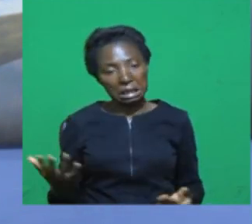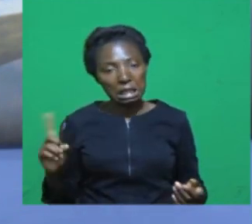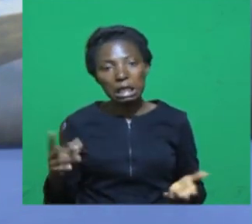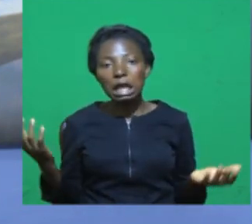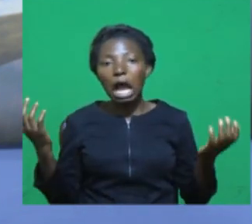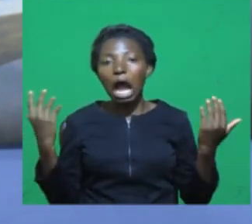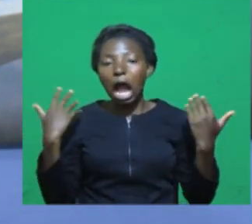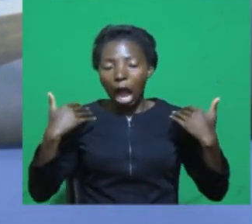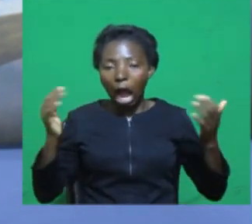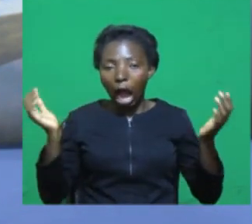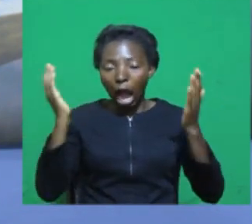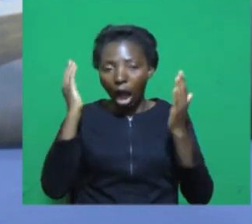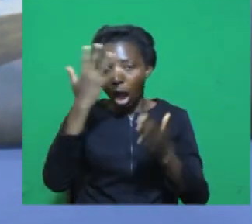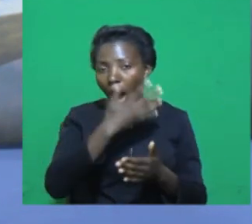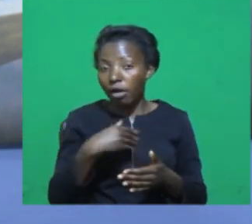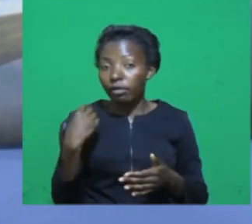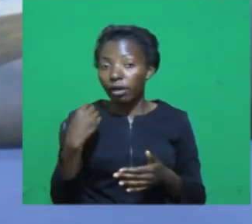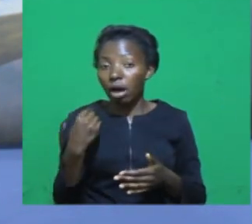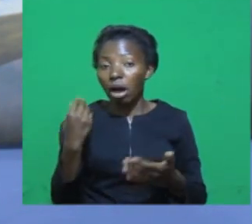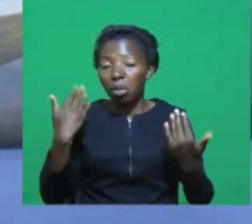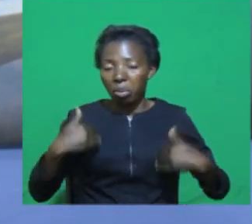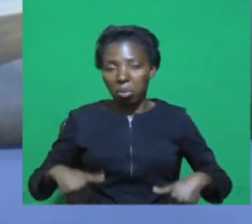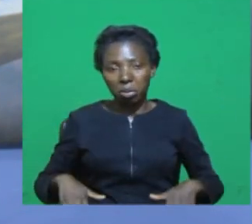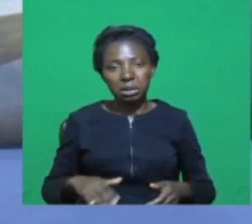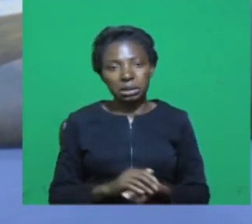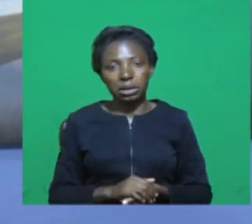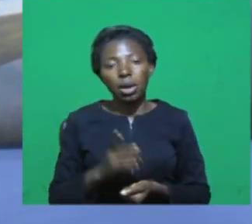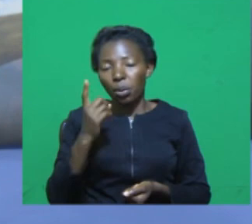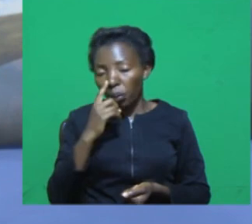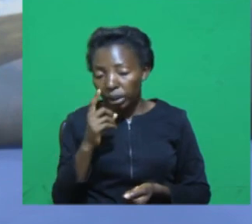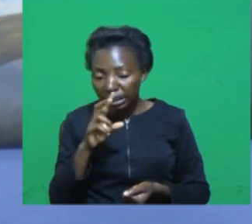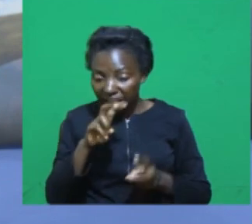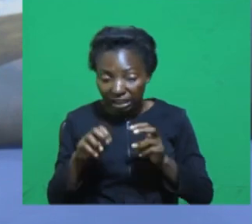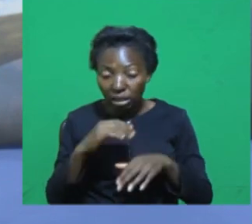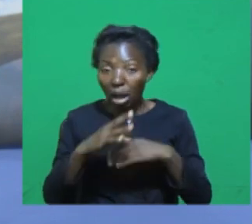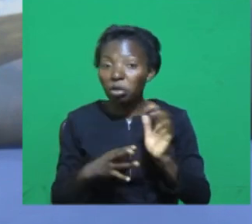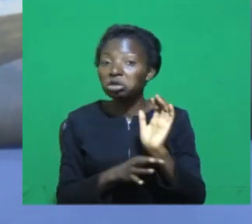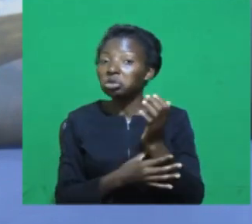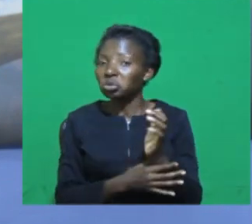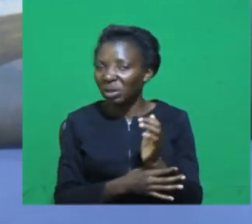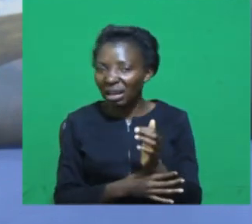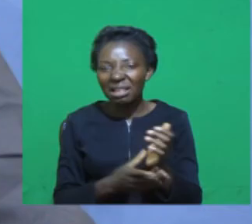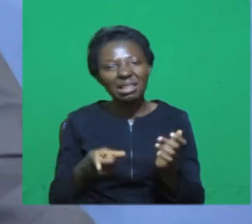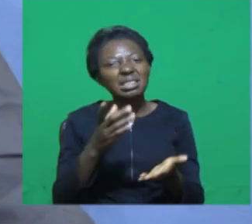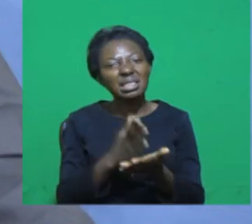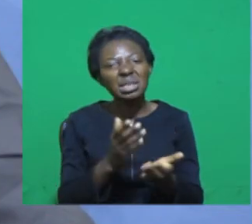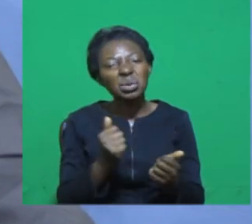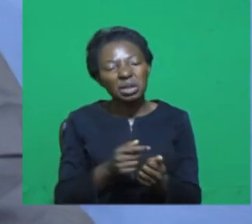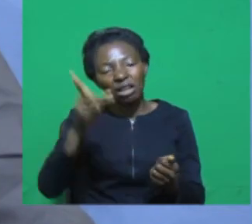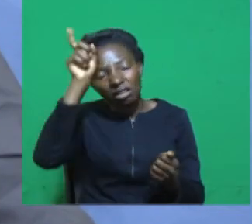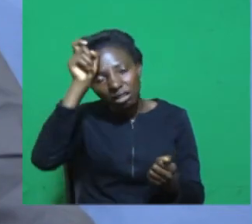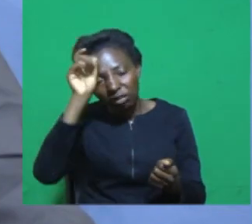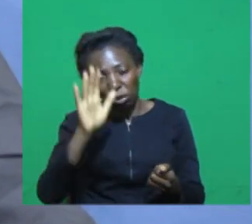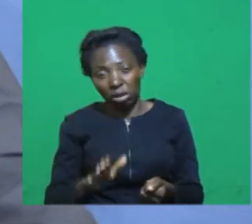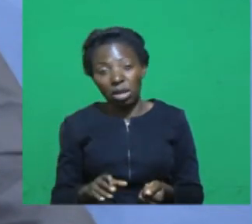akafukidzirwa nematombo anokosha ese zvekuti tingatoti kana tiri kutresa nyaya yejewelry togona kutoti yakatangira ipapo. Okay.